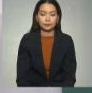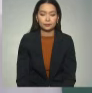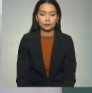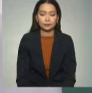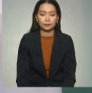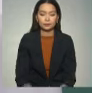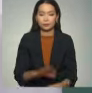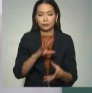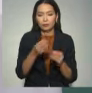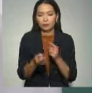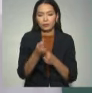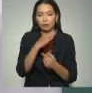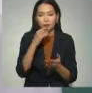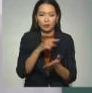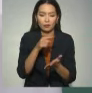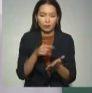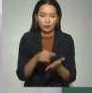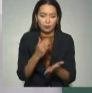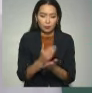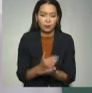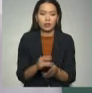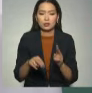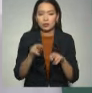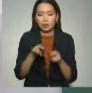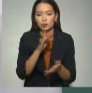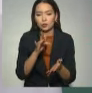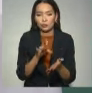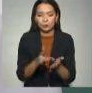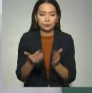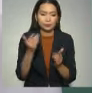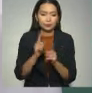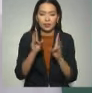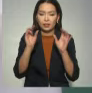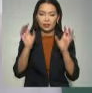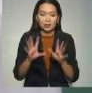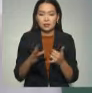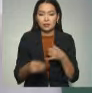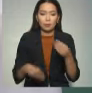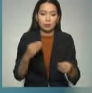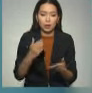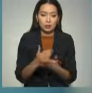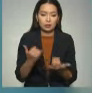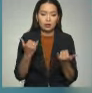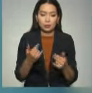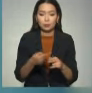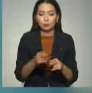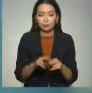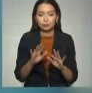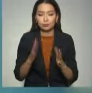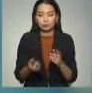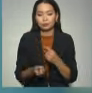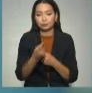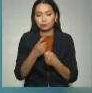Возникает очень много вопросов о точечной застройке в городе. Вернее, ранее незаконно выдавались земли, и сейчас по этим случаям